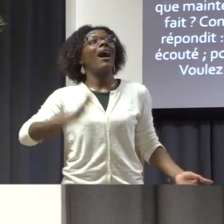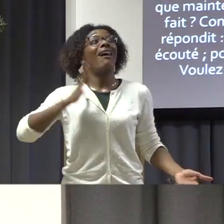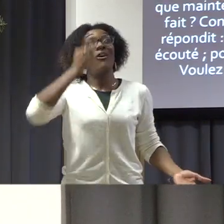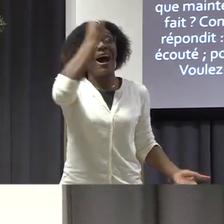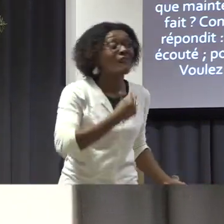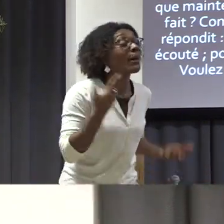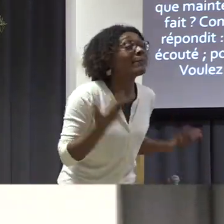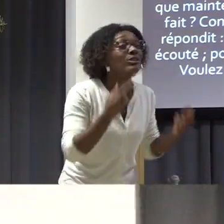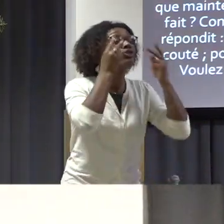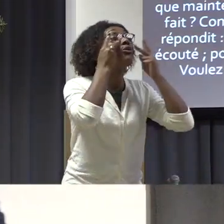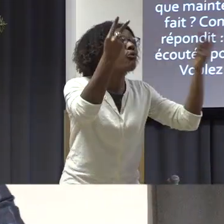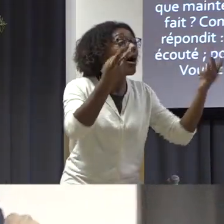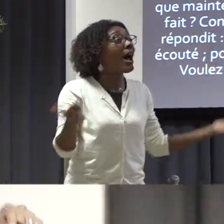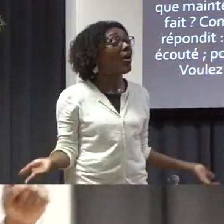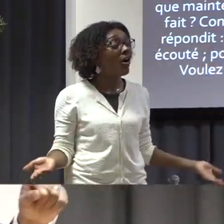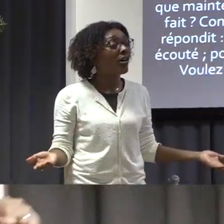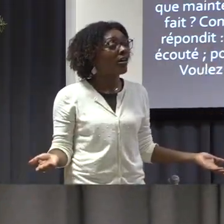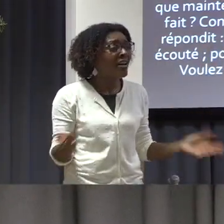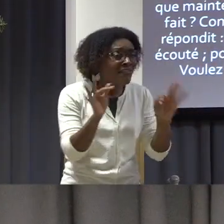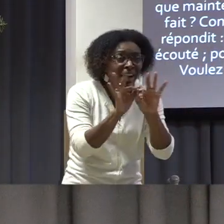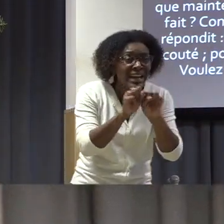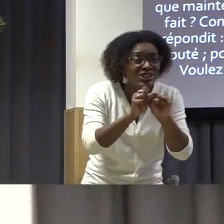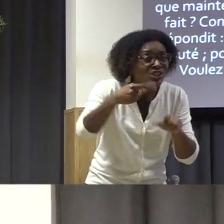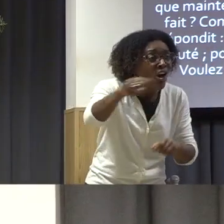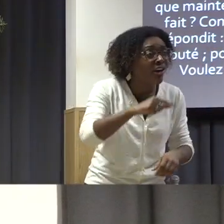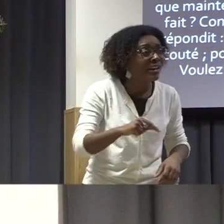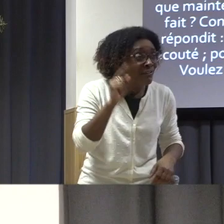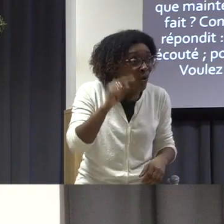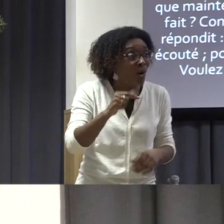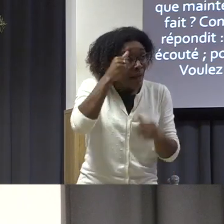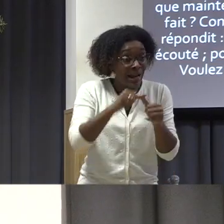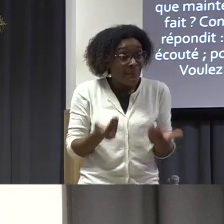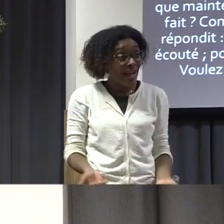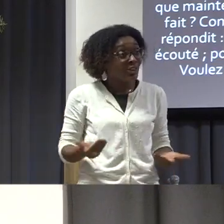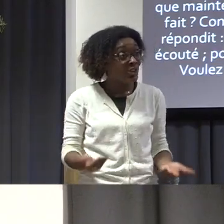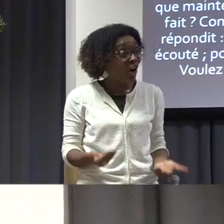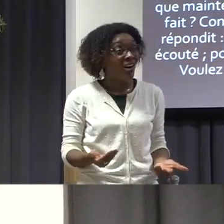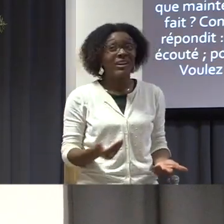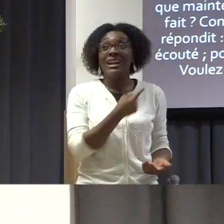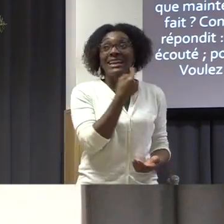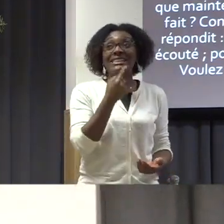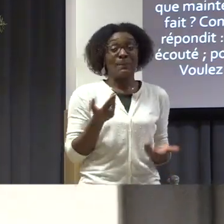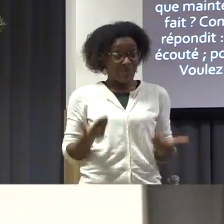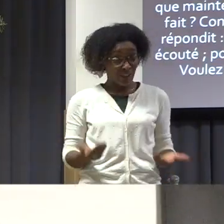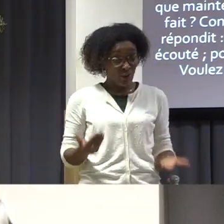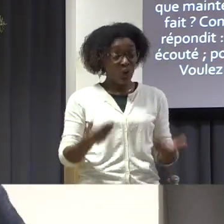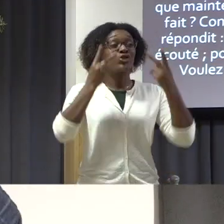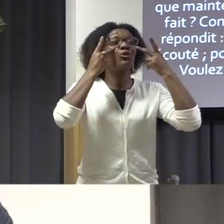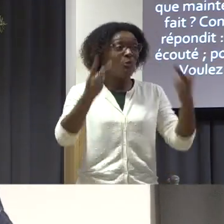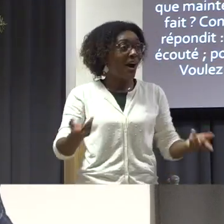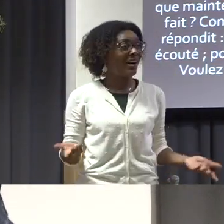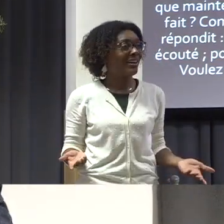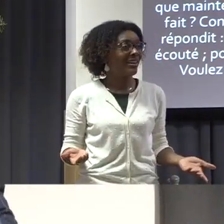et glissez dieu ce que les gens retiennent c'est le maintenant c'est le maintenant qui importe maintenant je vois